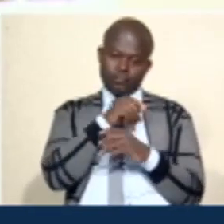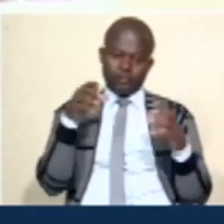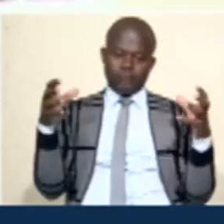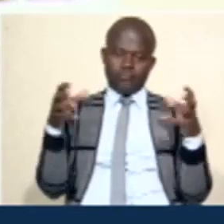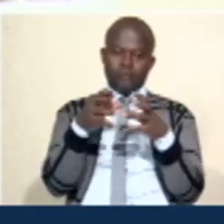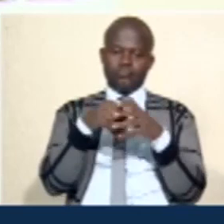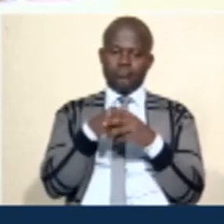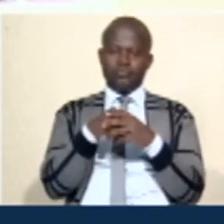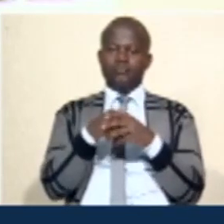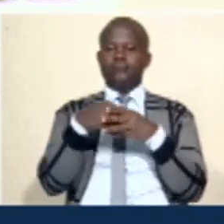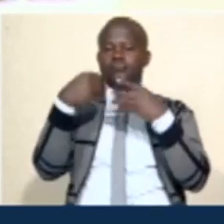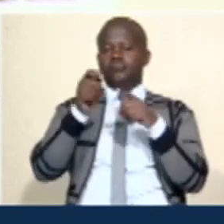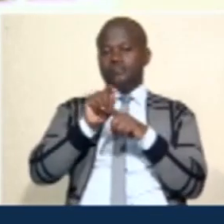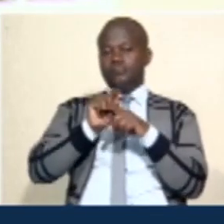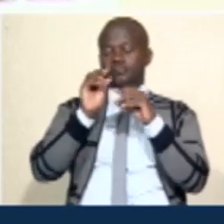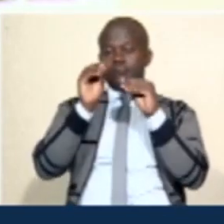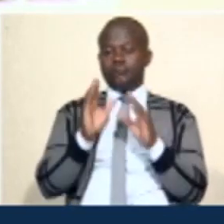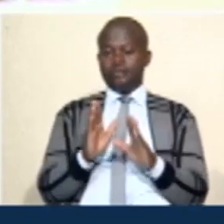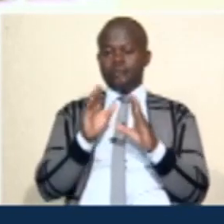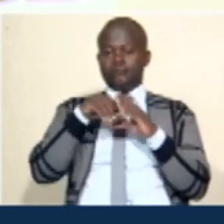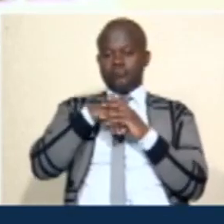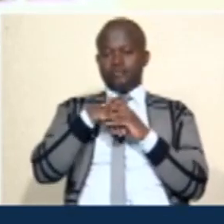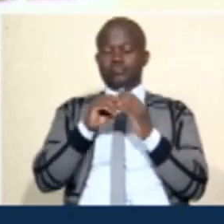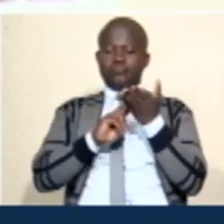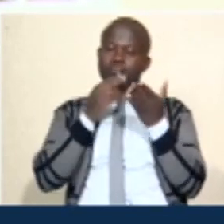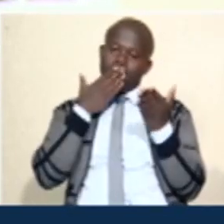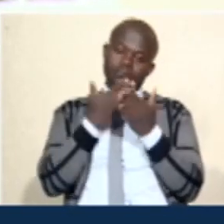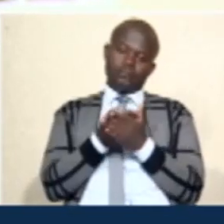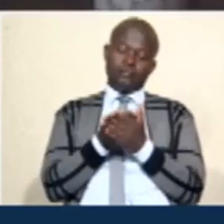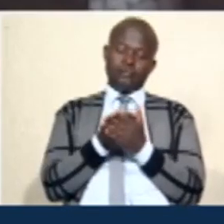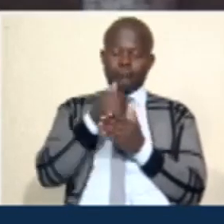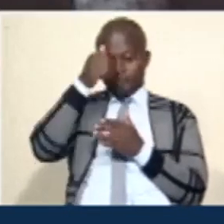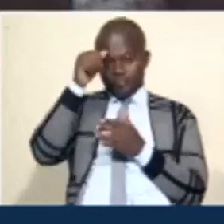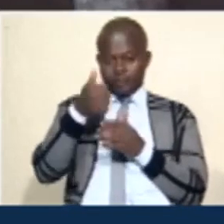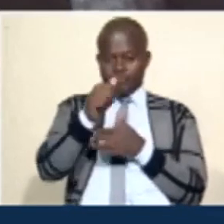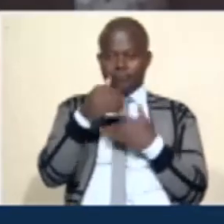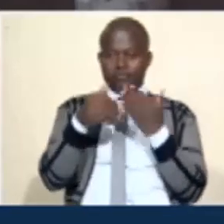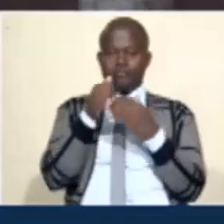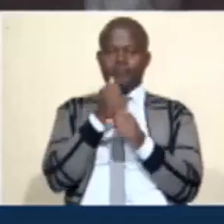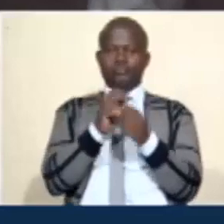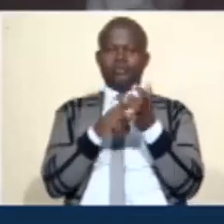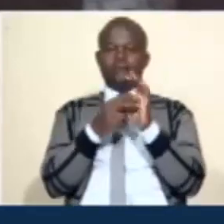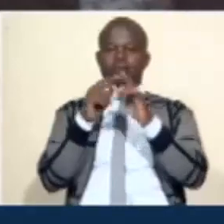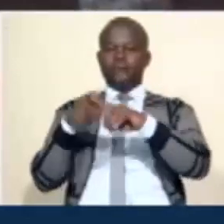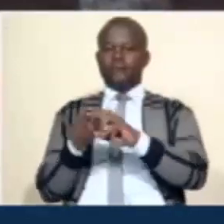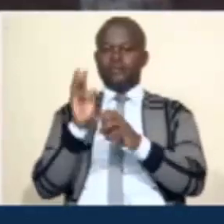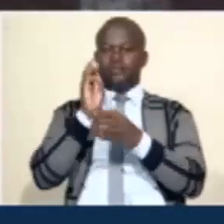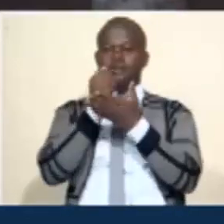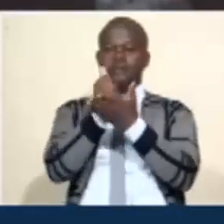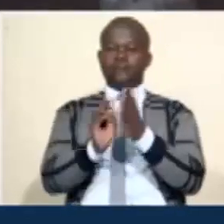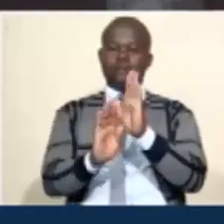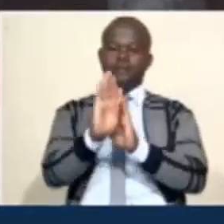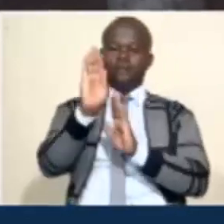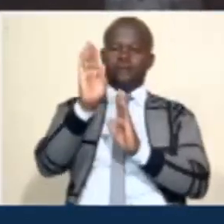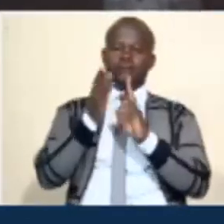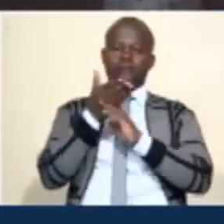mu matsinda bagahabwa amasomo atandukanye harimo nayo kubyaza umusaruro impano zabo ndetse bakanakora imishinga itandukanye izabafasha kwiteza